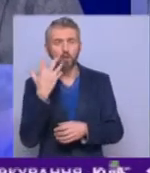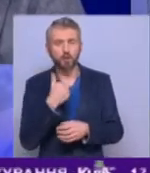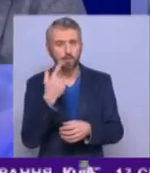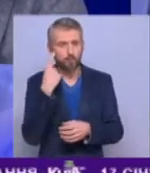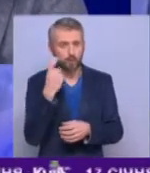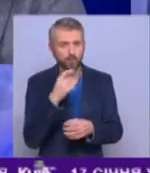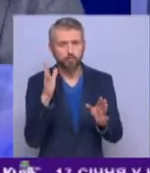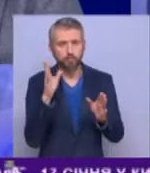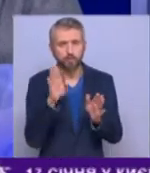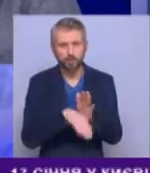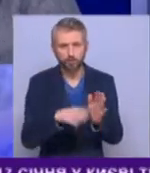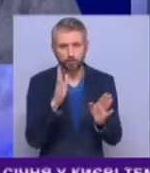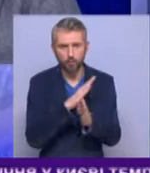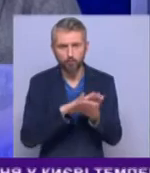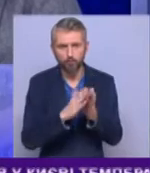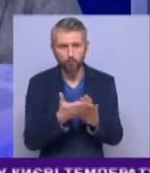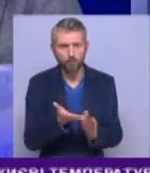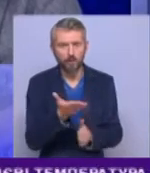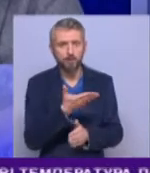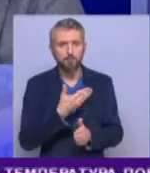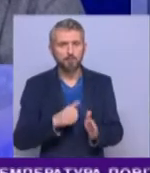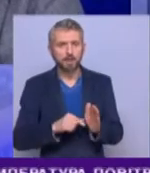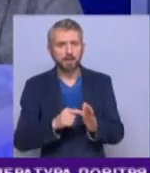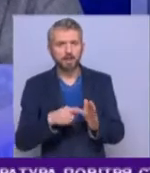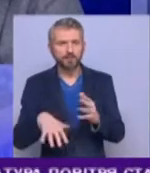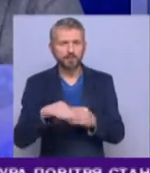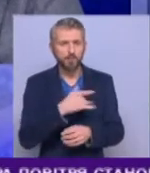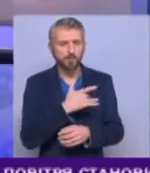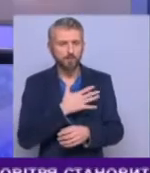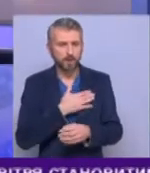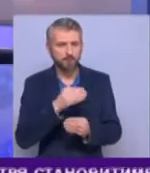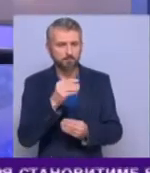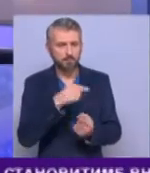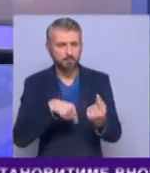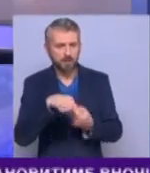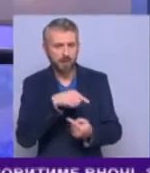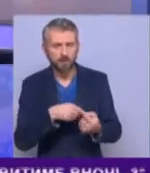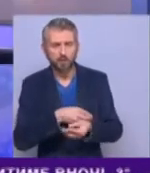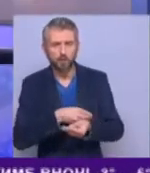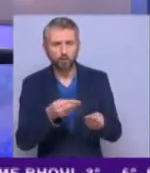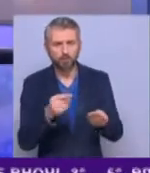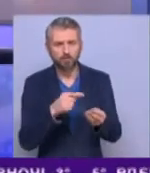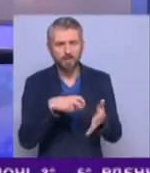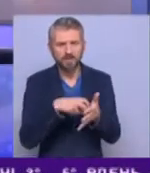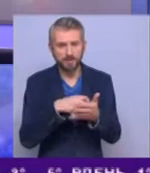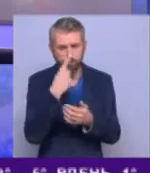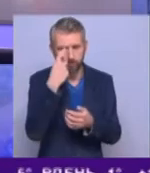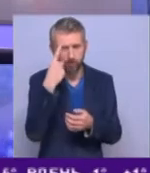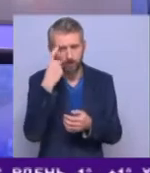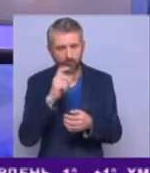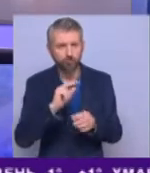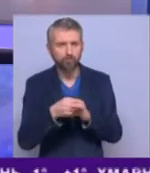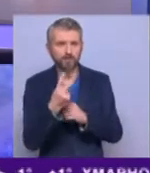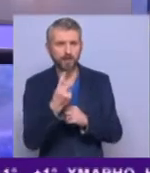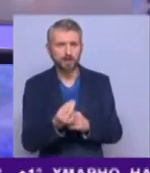попередження про погіршення погодних умов, ми, як мінімум, з всіма приватними підприємцями розносимо їм листи попередження, що там через два